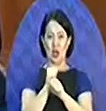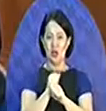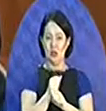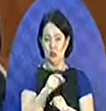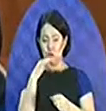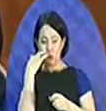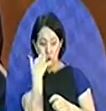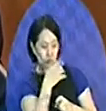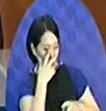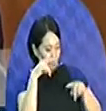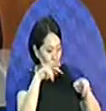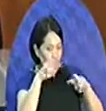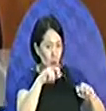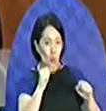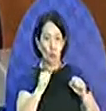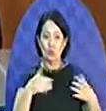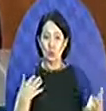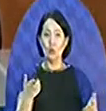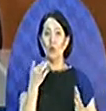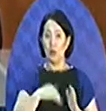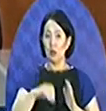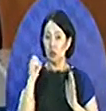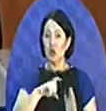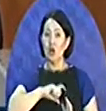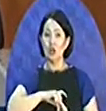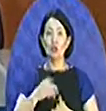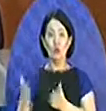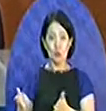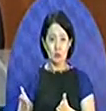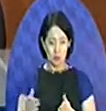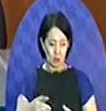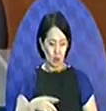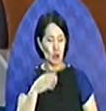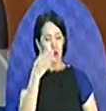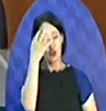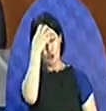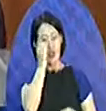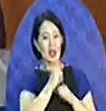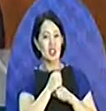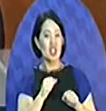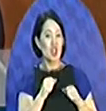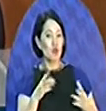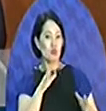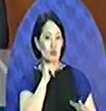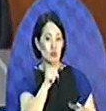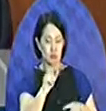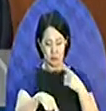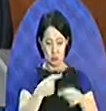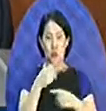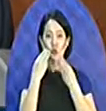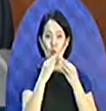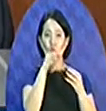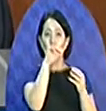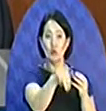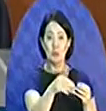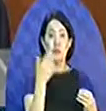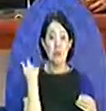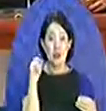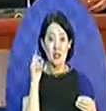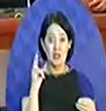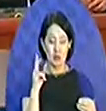байгаа. Өмнө нь хүчингүй болох эрхийг зөвхөн шүүхтэр очих хүчингүй болдог байсан. Одоо бол төрийн албаны зөвлөл хүчингүй болох шийдвэр гарах эрх бий болж